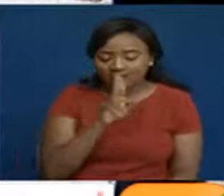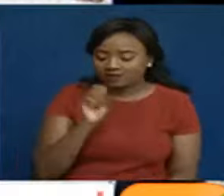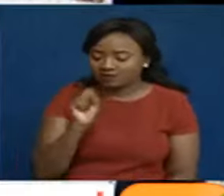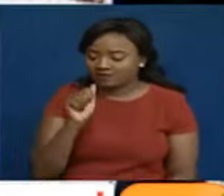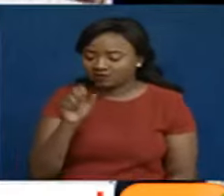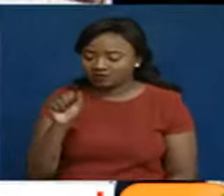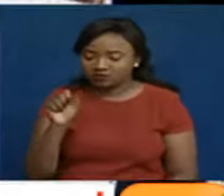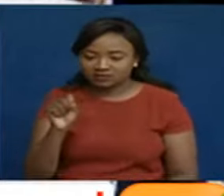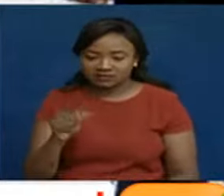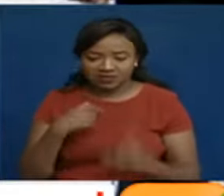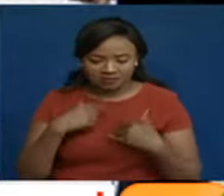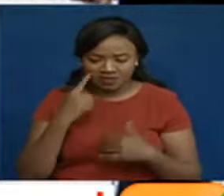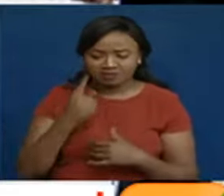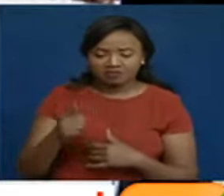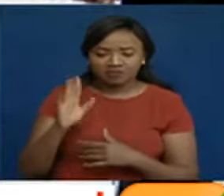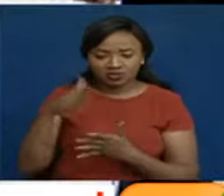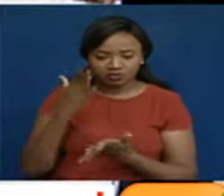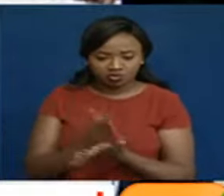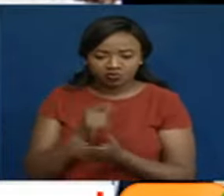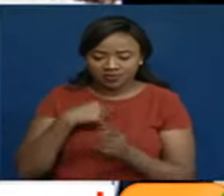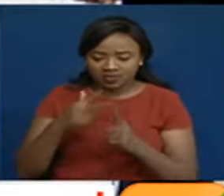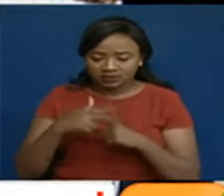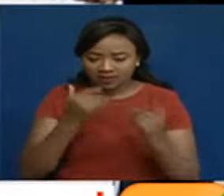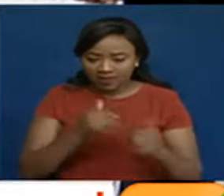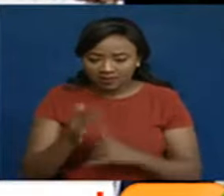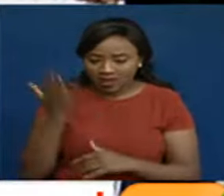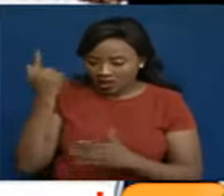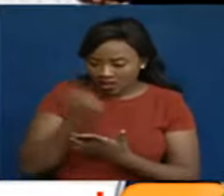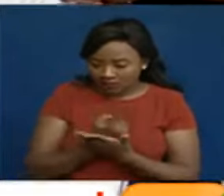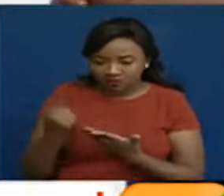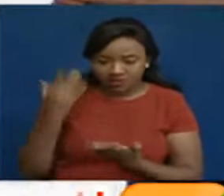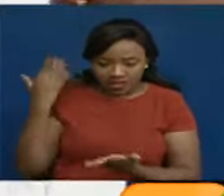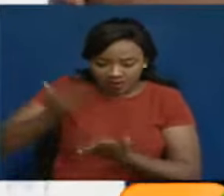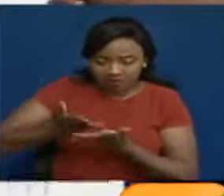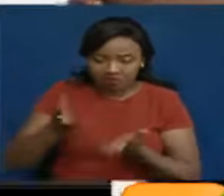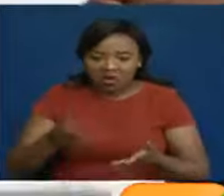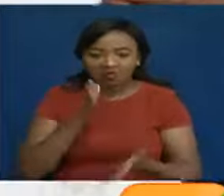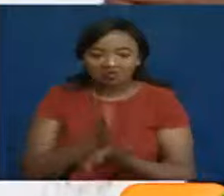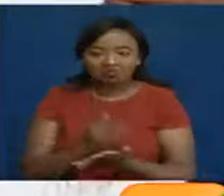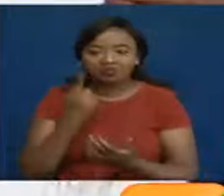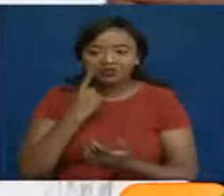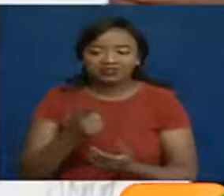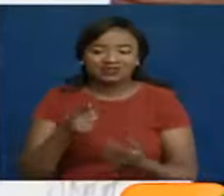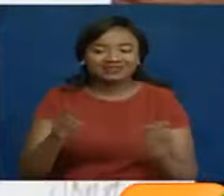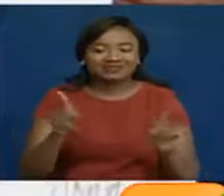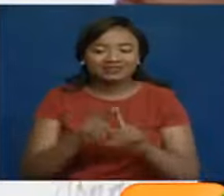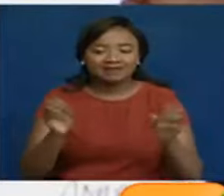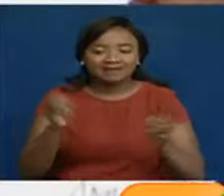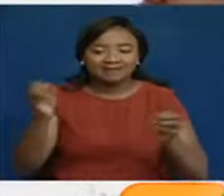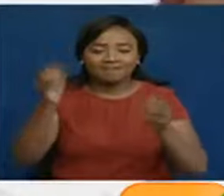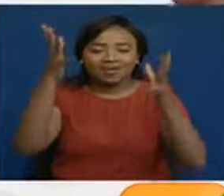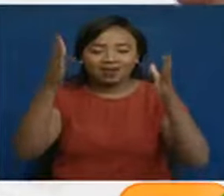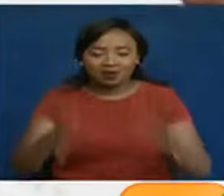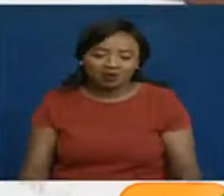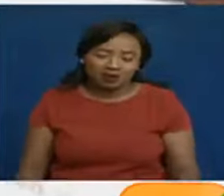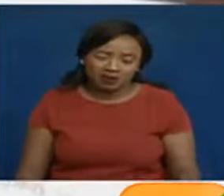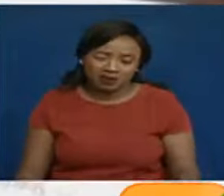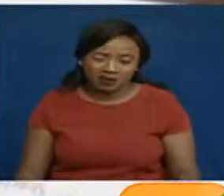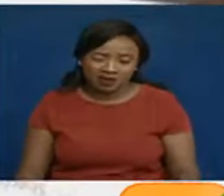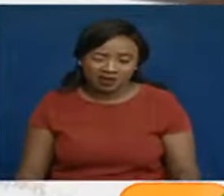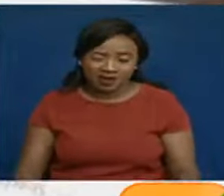na nimeshinda. Nilianza kucheza last week na kweli nimeona kama ni miujiza nimeshinda siku ya leo.